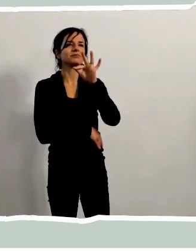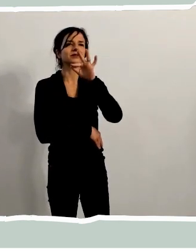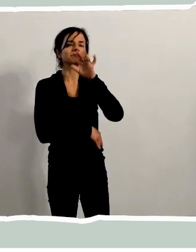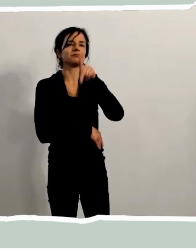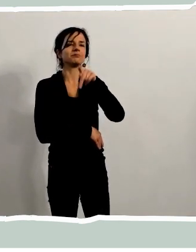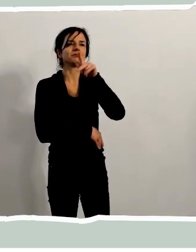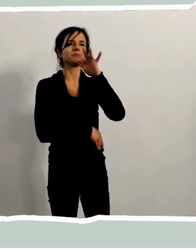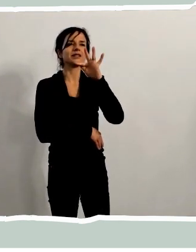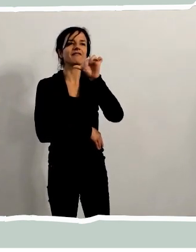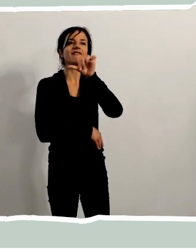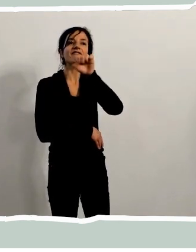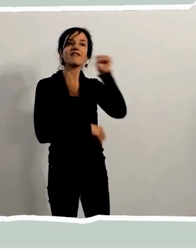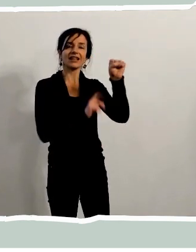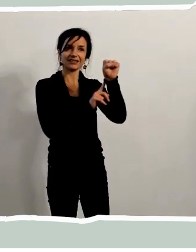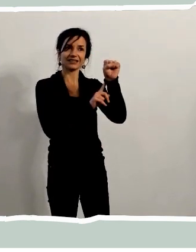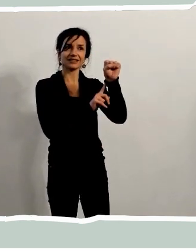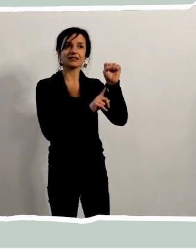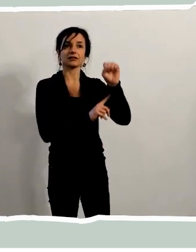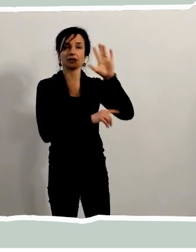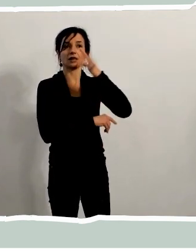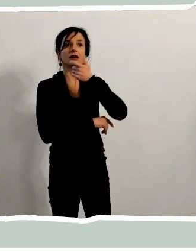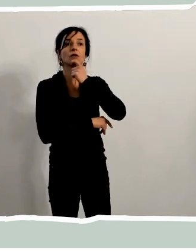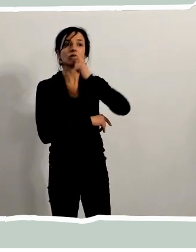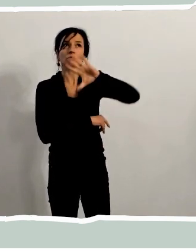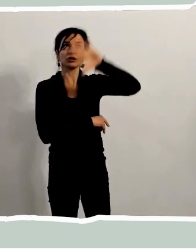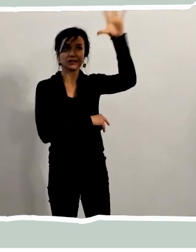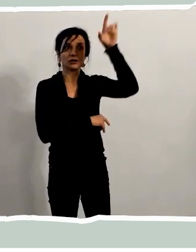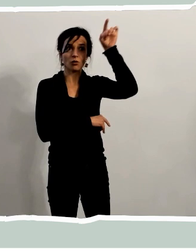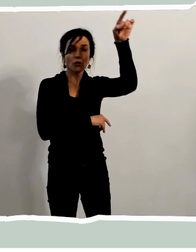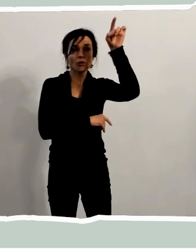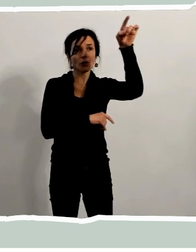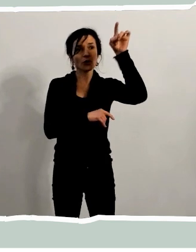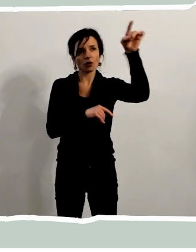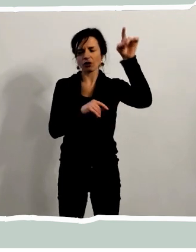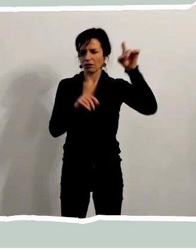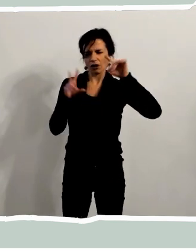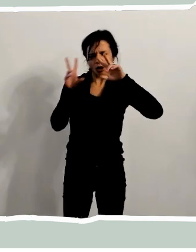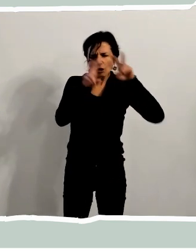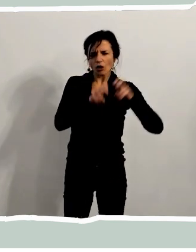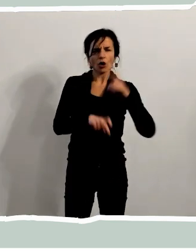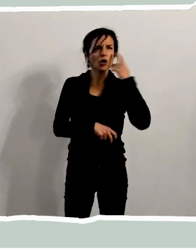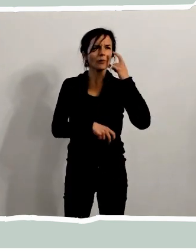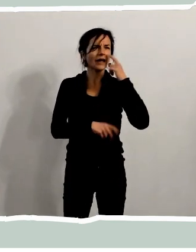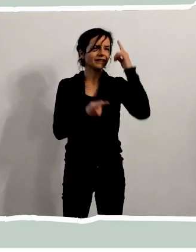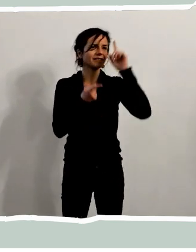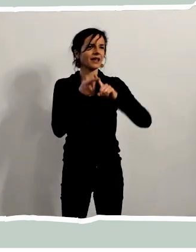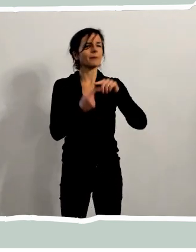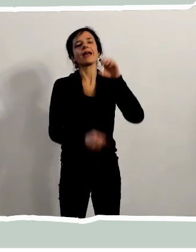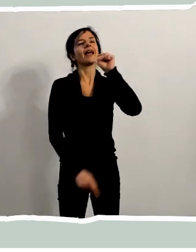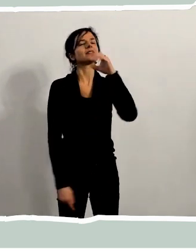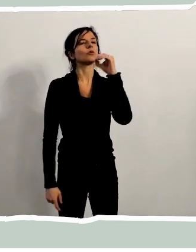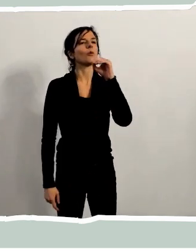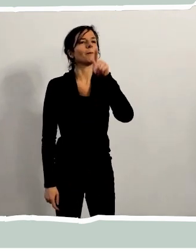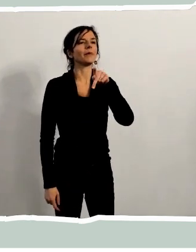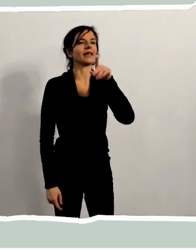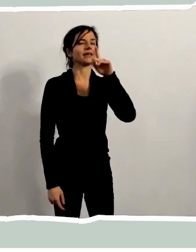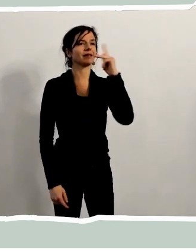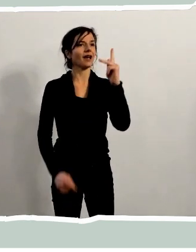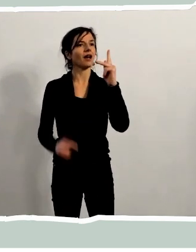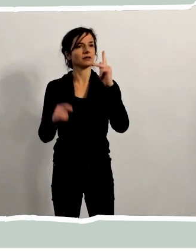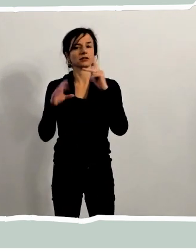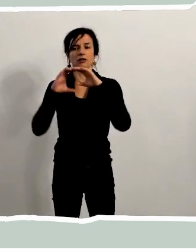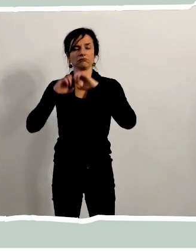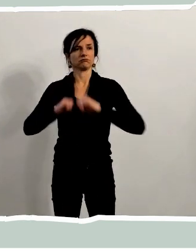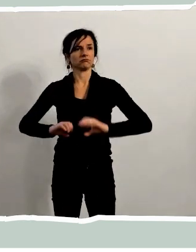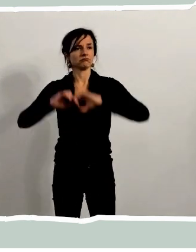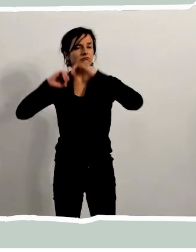s'est intéressée à des femmes qui souffrent de ce qu'on appelle le syndrome des ovaires polykystiques, en abrégé SOPK. C'est un